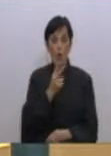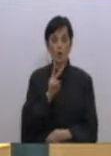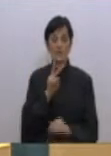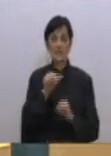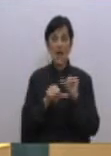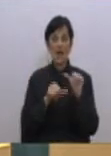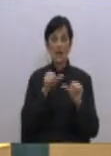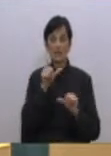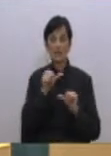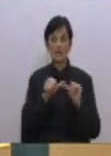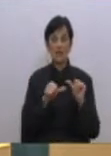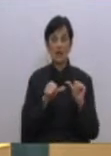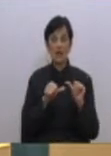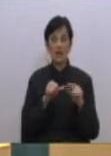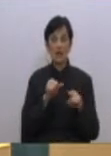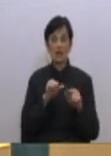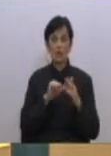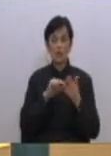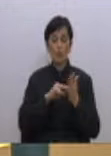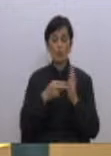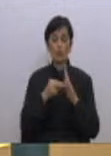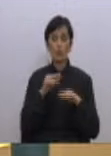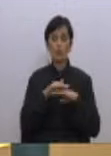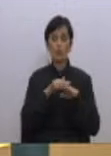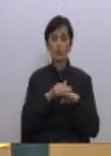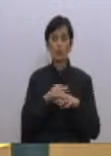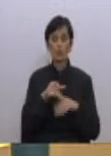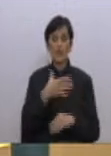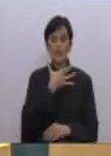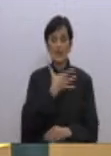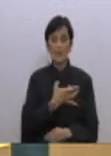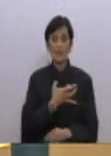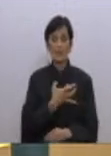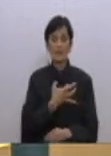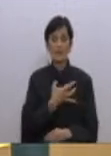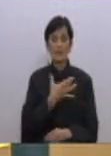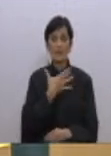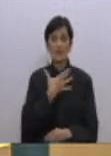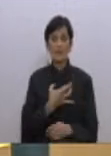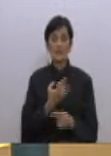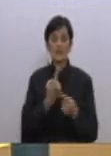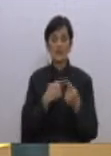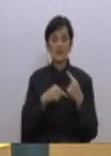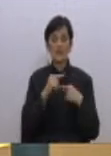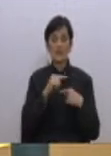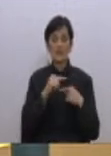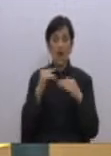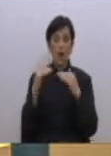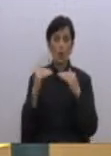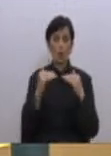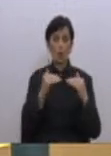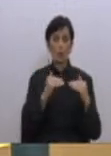წელს ბიუჯეტის დეფიციტის დეფიციტი დაუბრუნდა